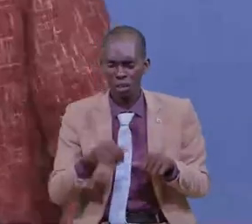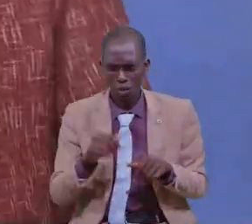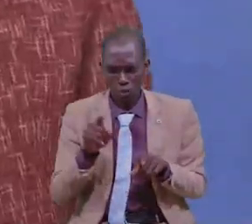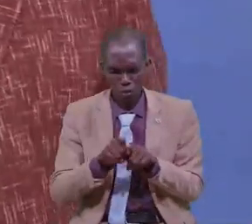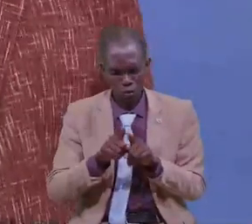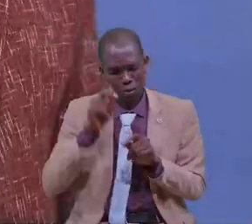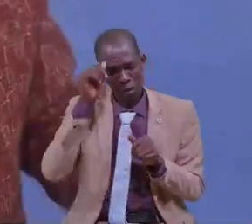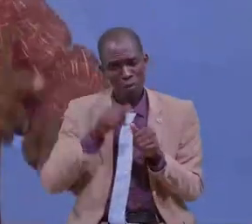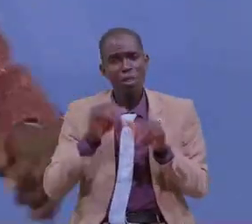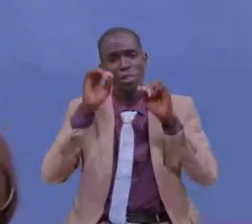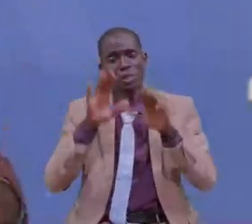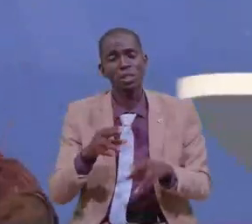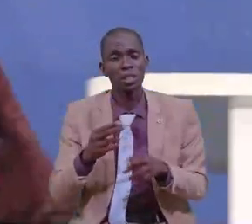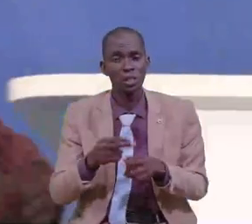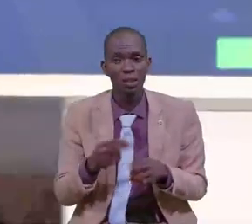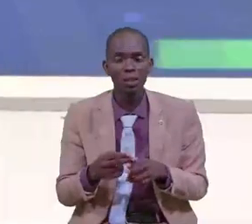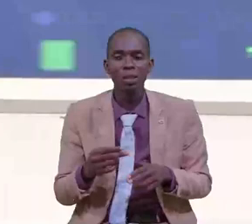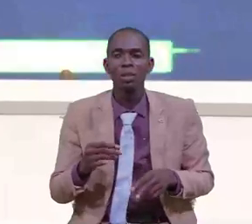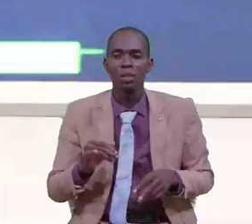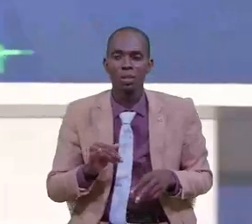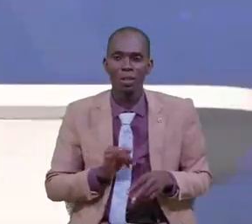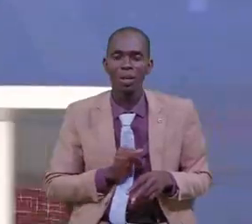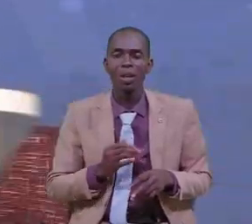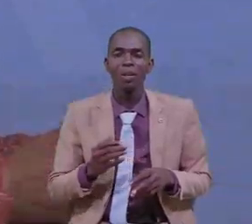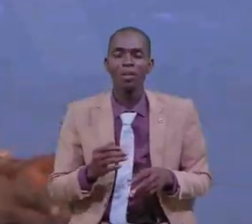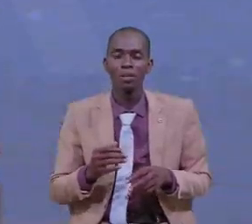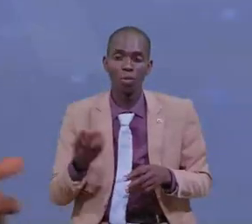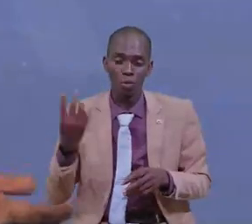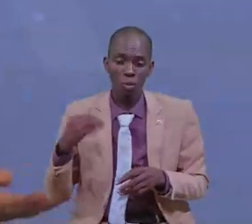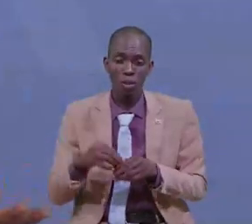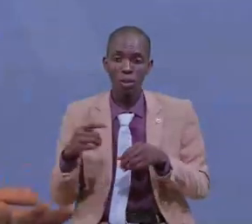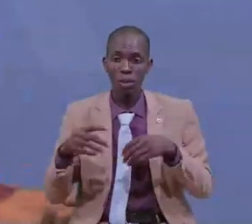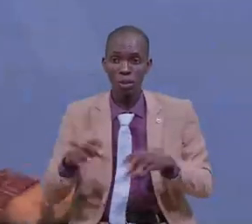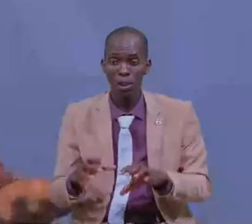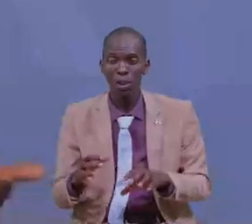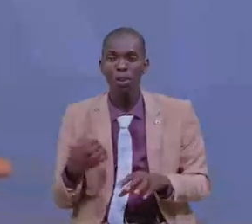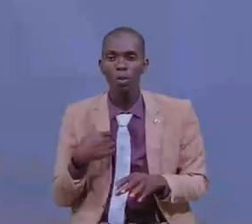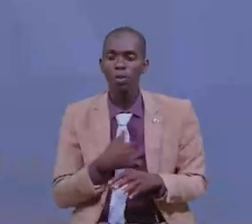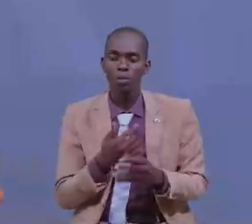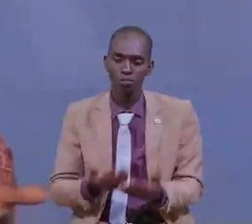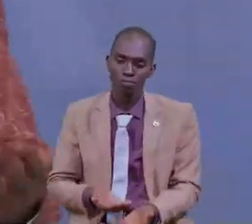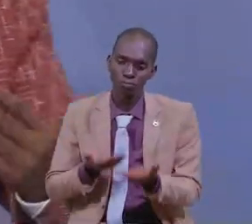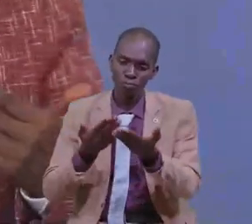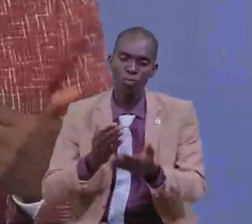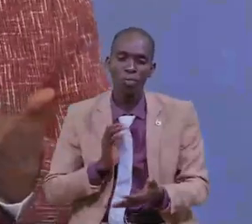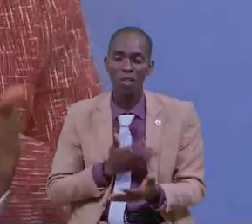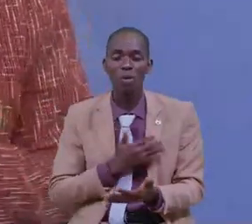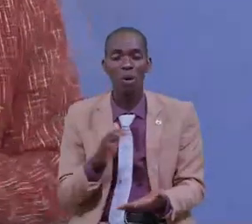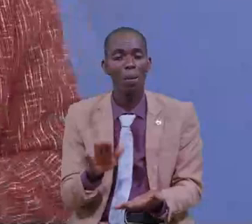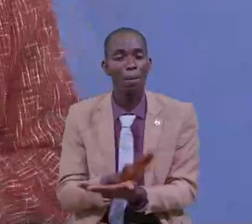Je me rappelle son nom. Nous étions dans sa classe. Je ne vais pas mentionner la matière. Et on a soumis les